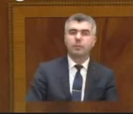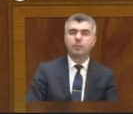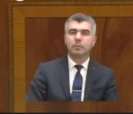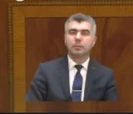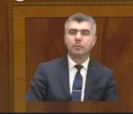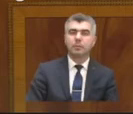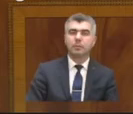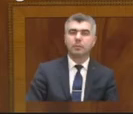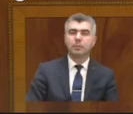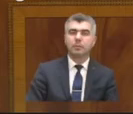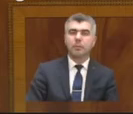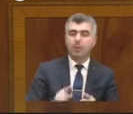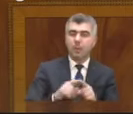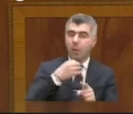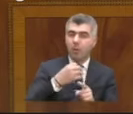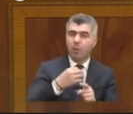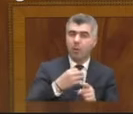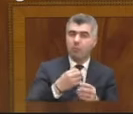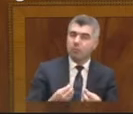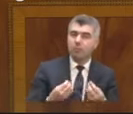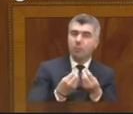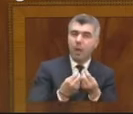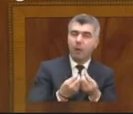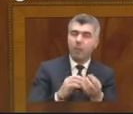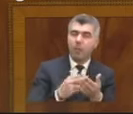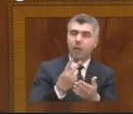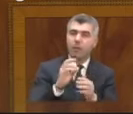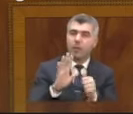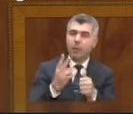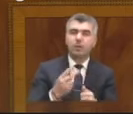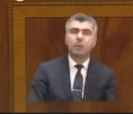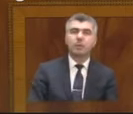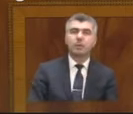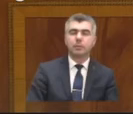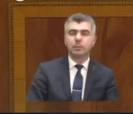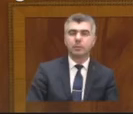لا شوف والله الا بغيناكم تمشيو معنا حتى 2026 ما تقلقوا زعما.